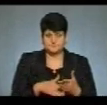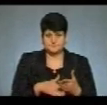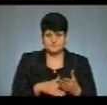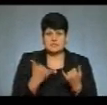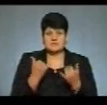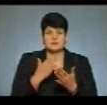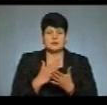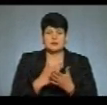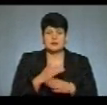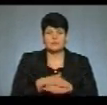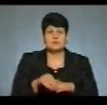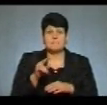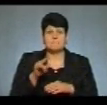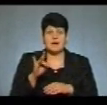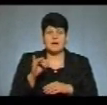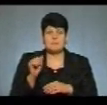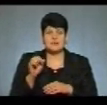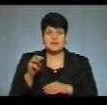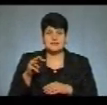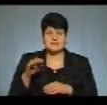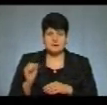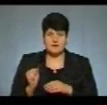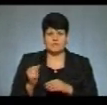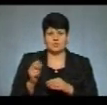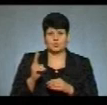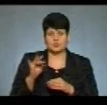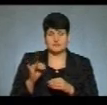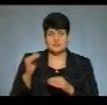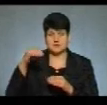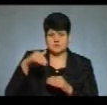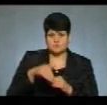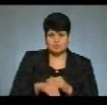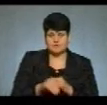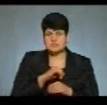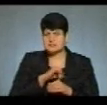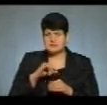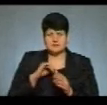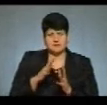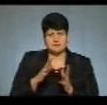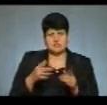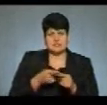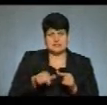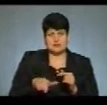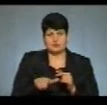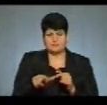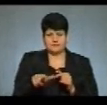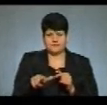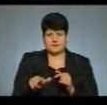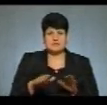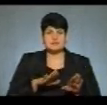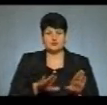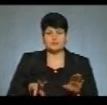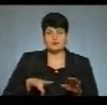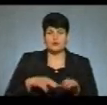Зараз ми знаходимося на вулиці Приміській у Кутківцях. Спуск за моєю спиною – найкрутіший на цій ділянці дороги. Заступник